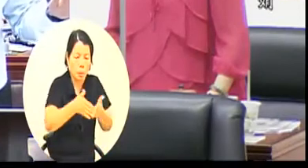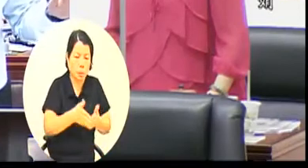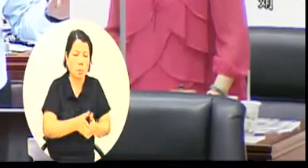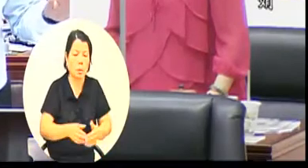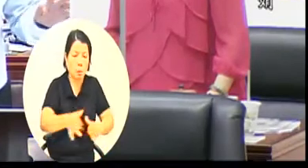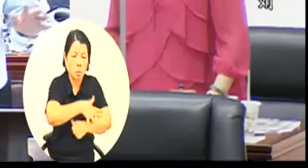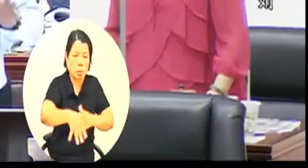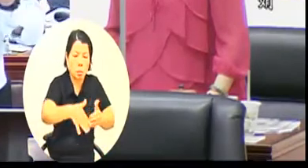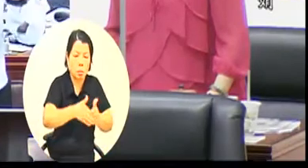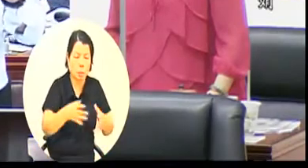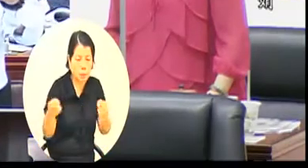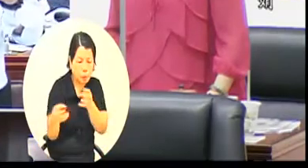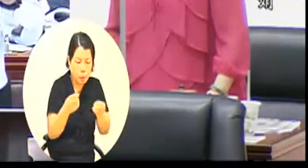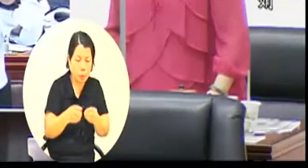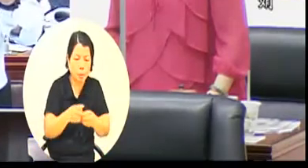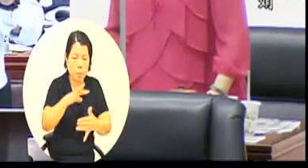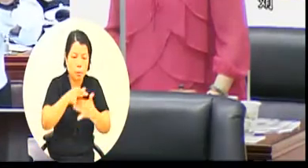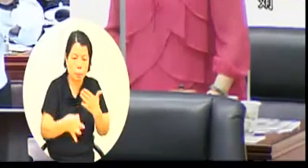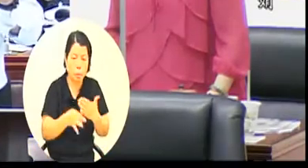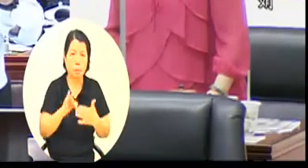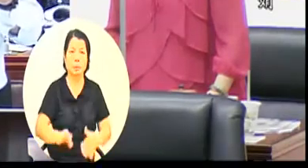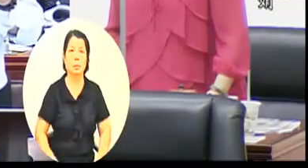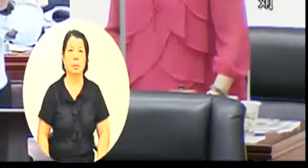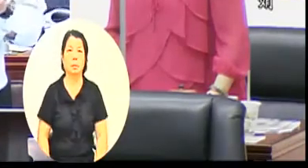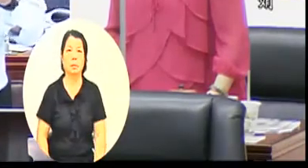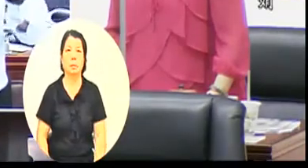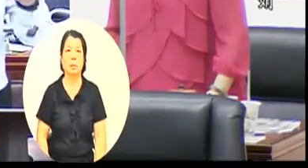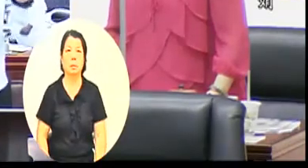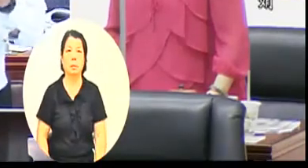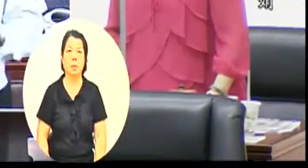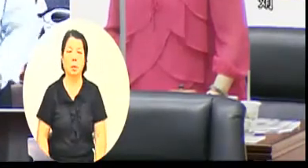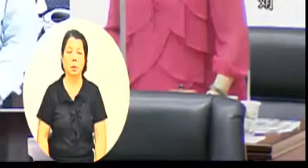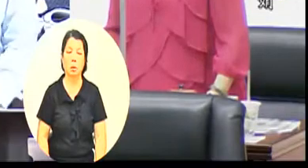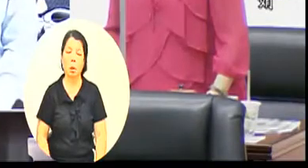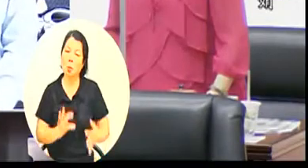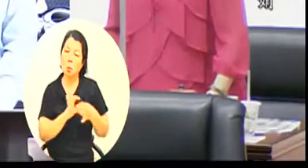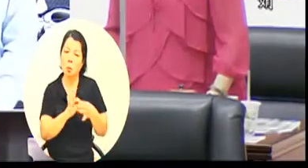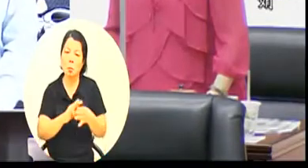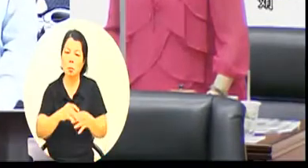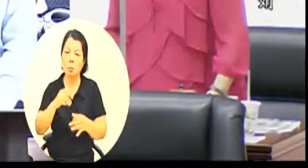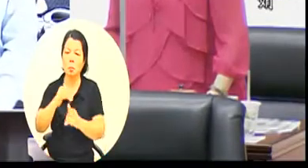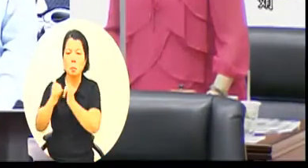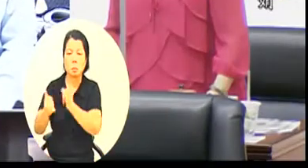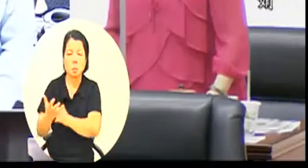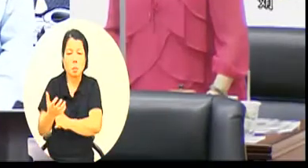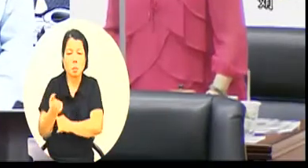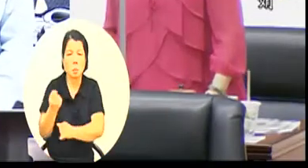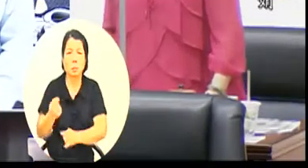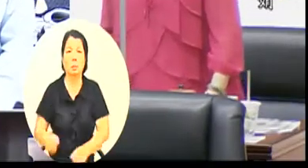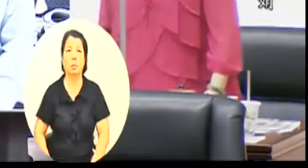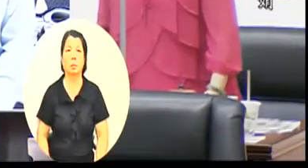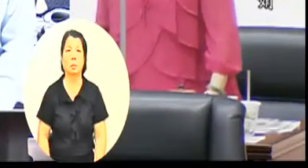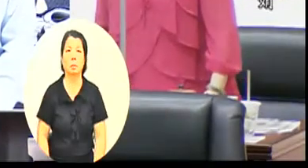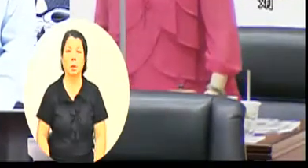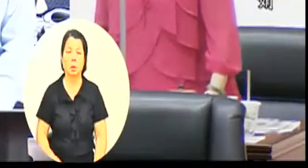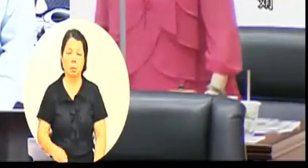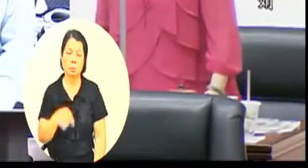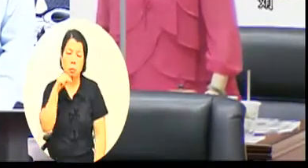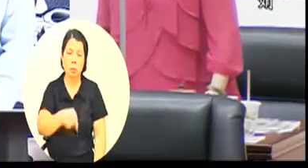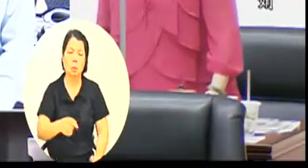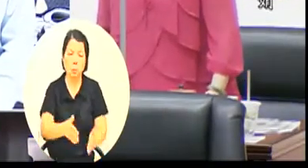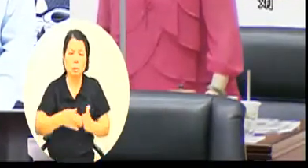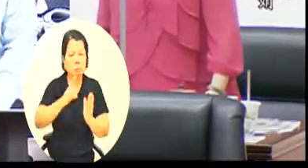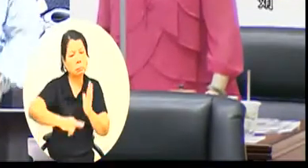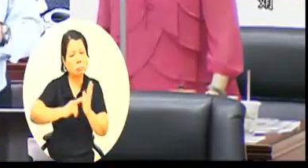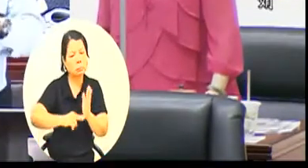制，那这个事情也事关非常多人的权益，所以我觉得在这里我也没有办法跟议员